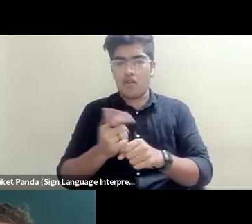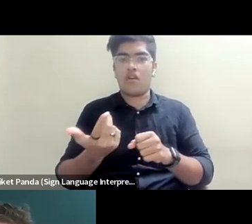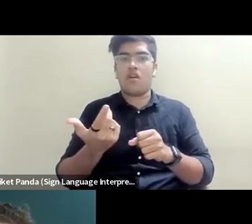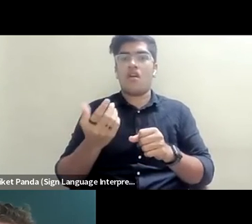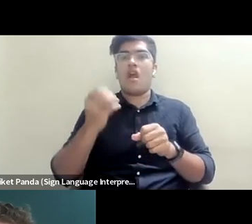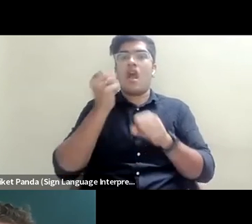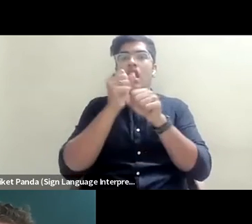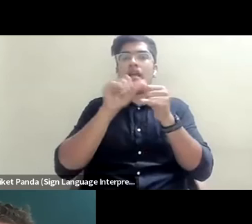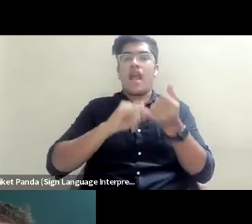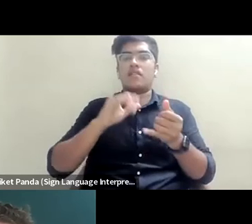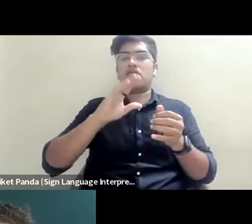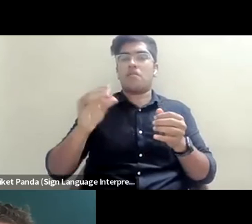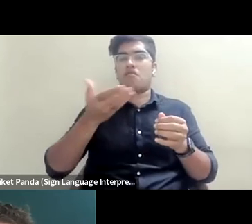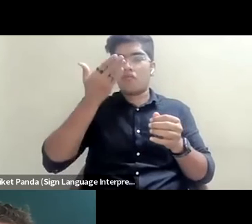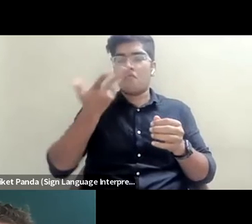से,